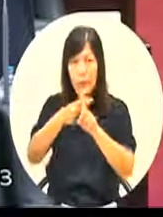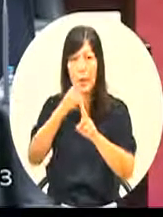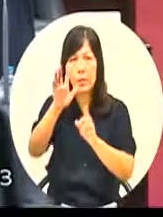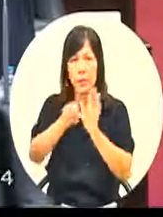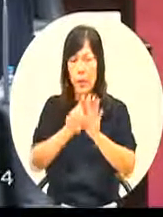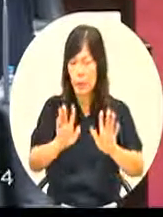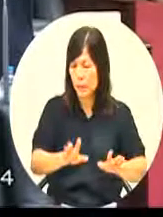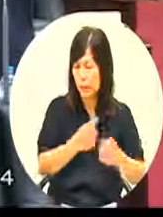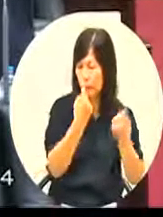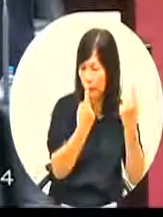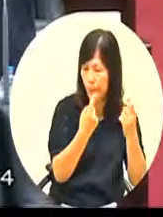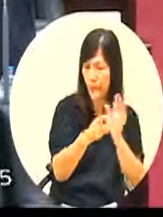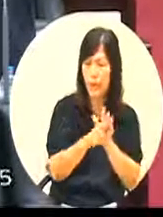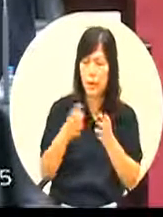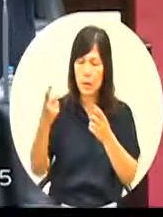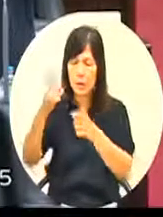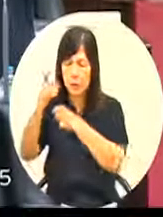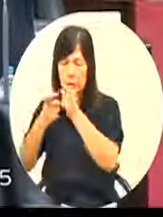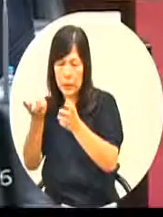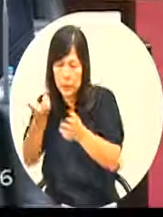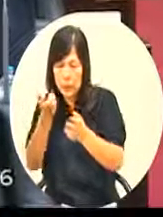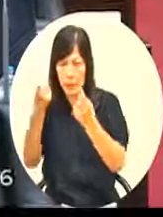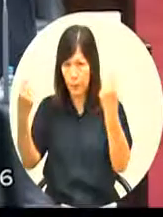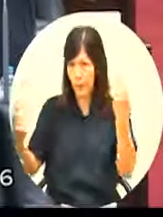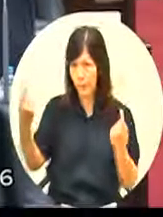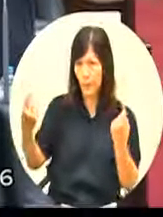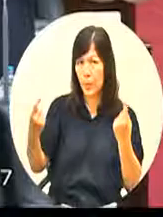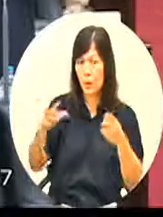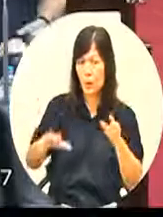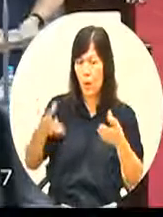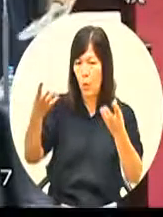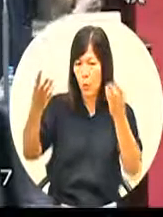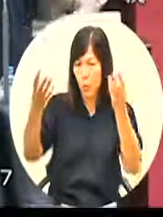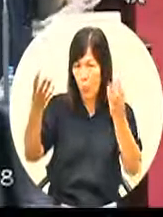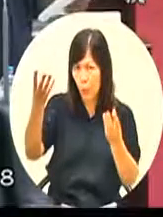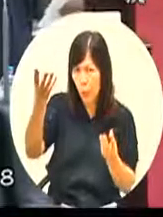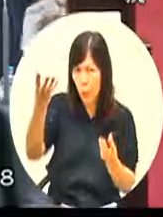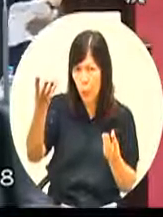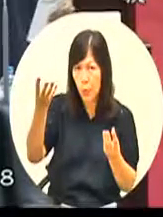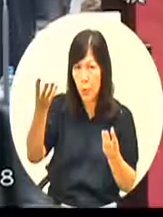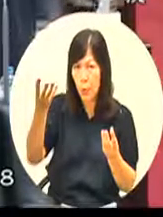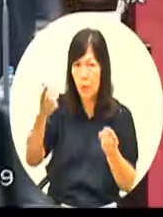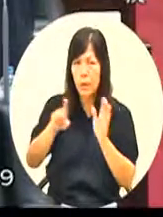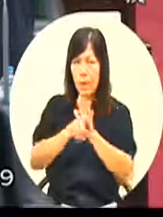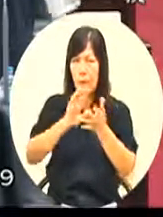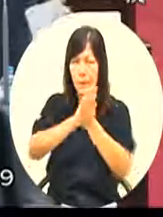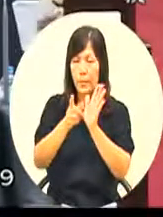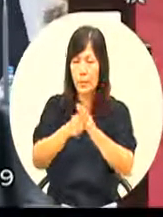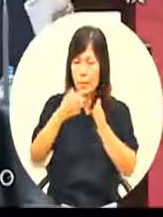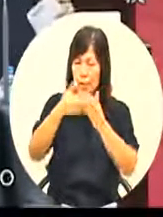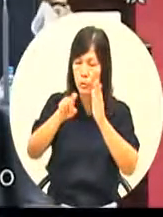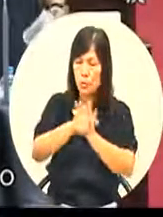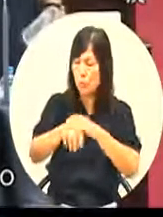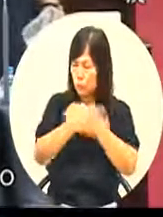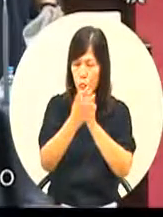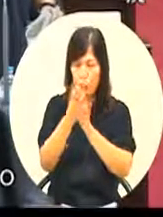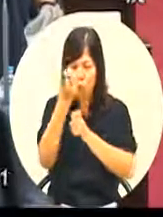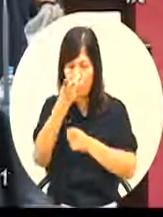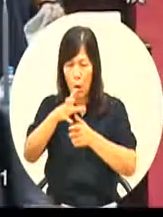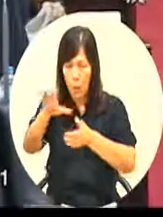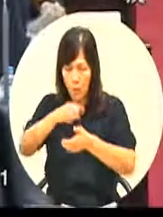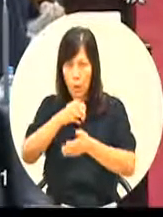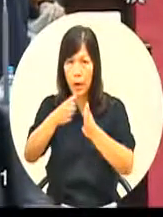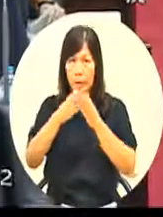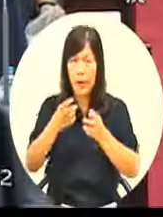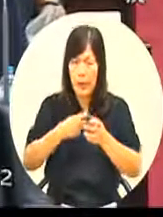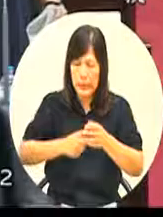比，现在跟10年前的班级数来比较的话，已经少了一半，那这个学校我们是不是应该全部都列管回来，那实地的